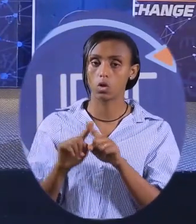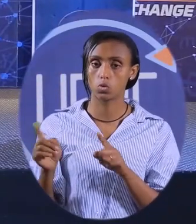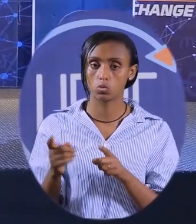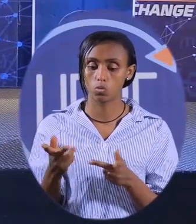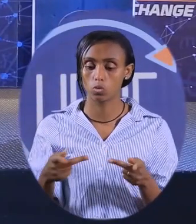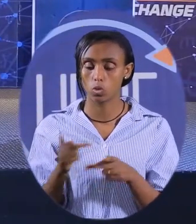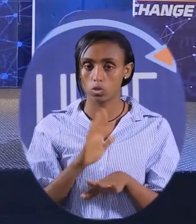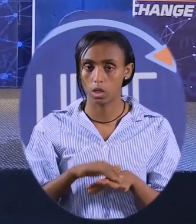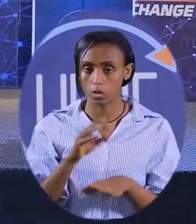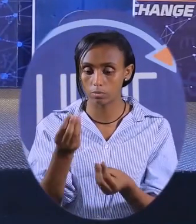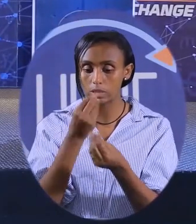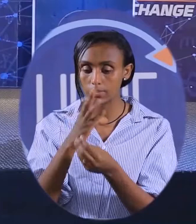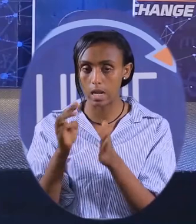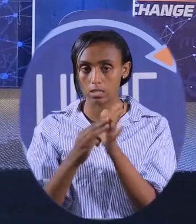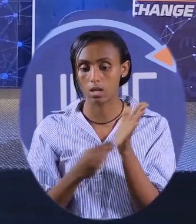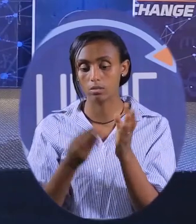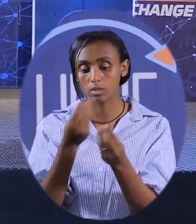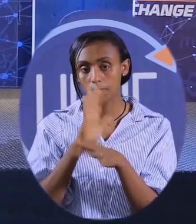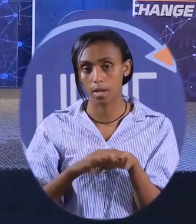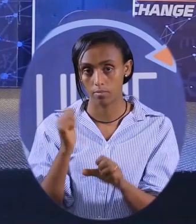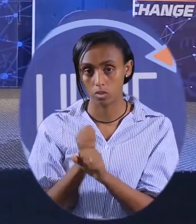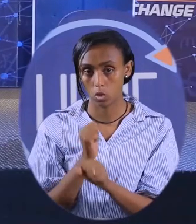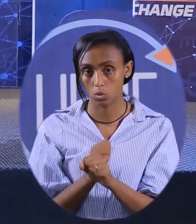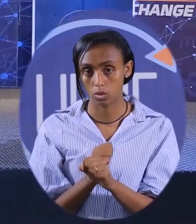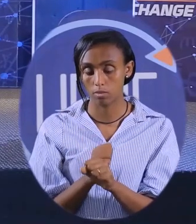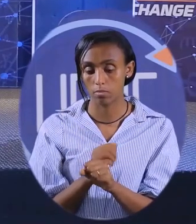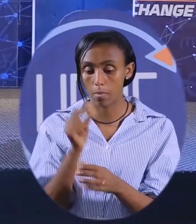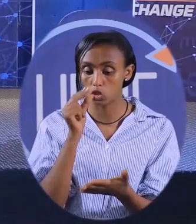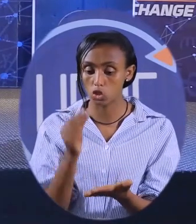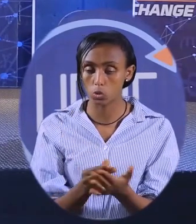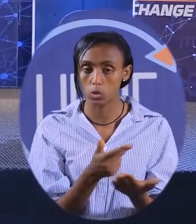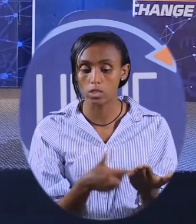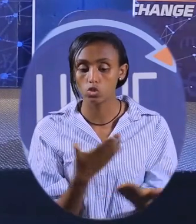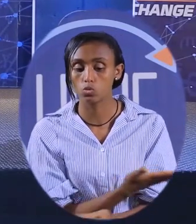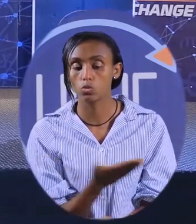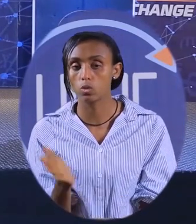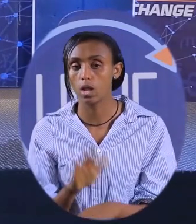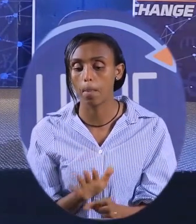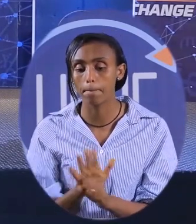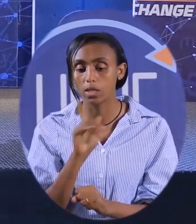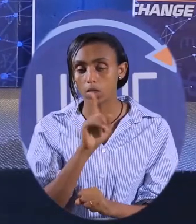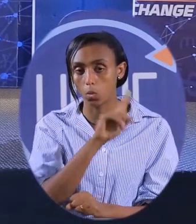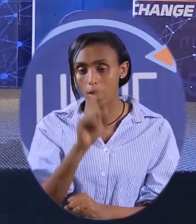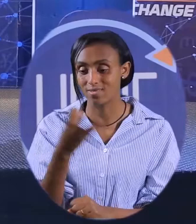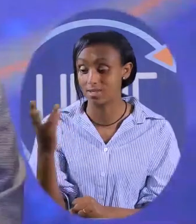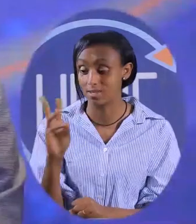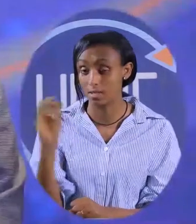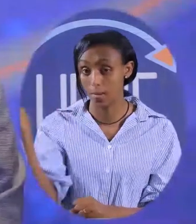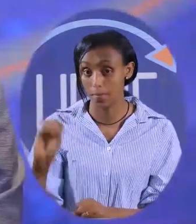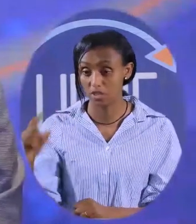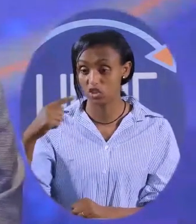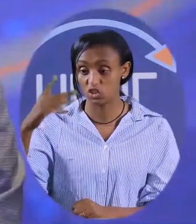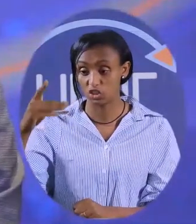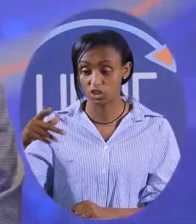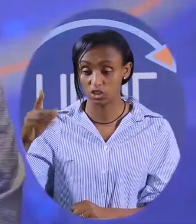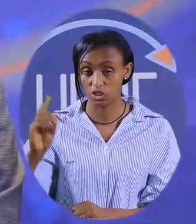ሴክተሮች ናቸው በምግብና ሥርዓተ ምግብ ላይ የሚሰሩት፣ የሚበጅተው በጀት ለዚህ ጉዳይ በቂ ነው ወይ? 16%